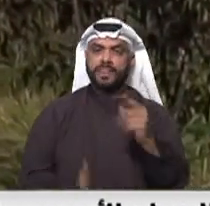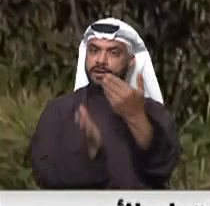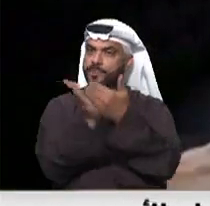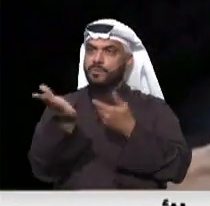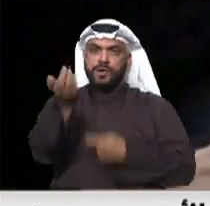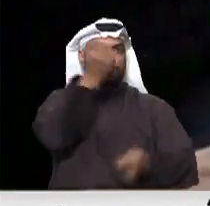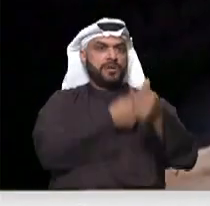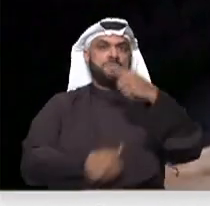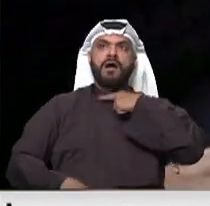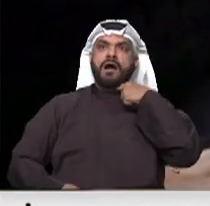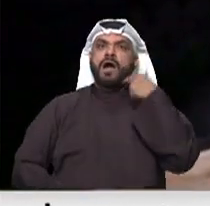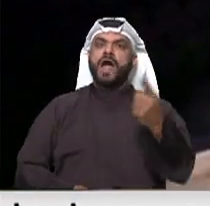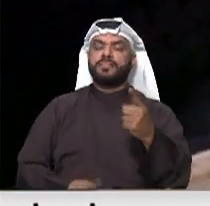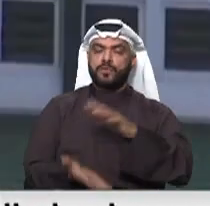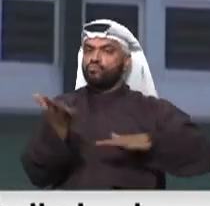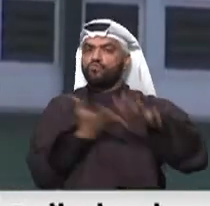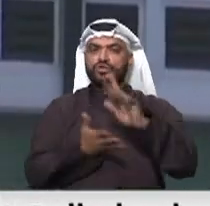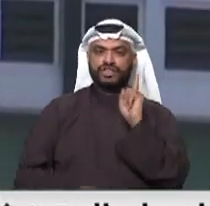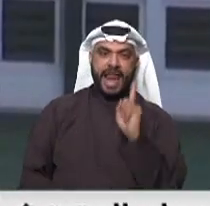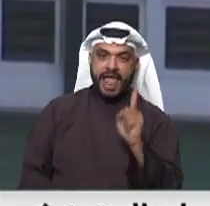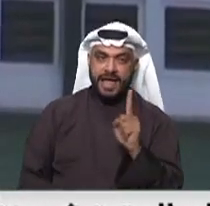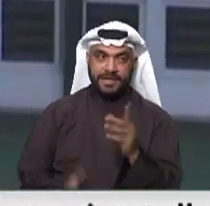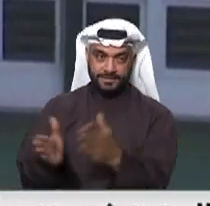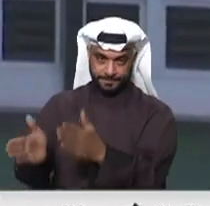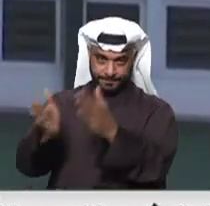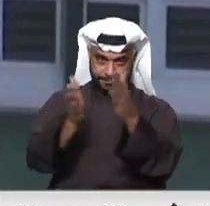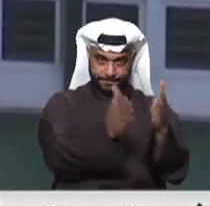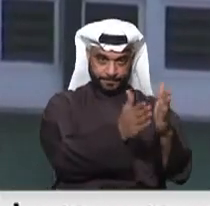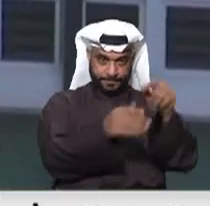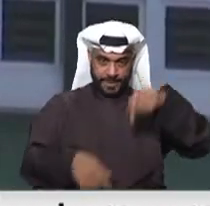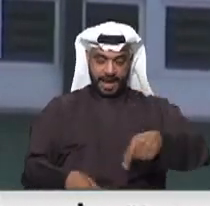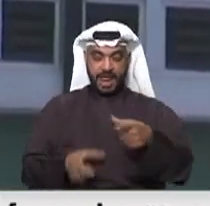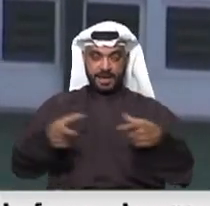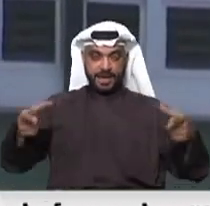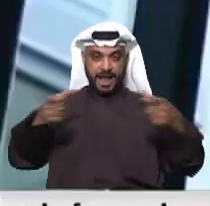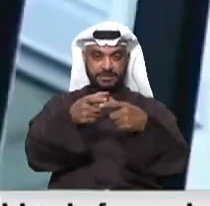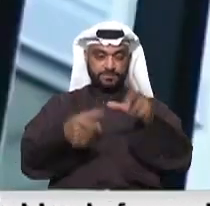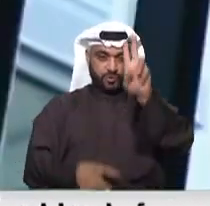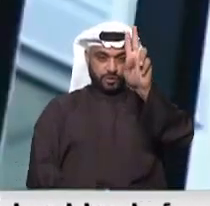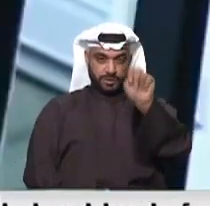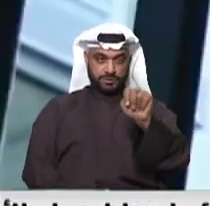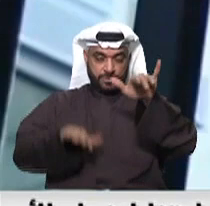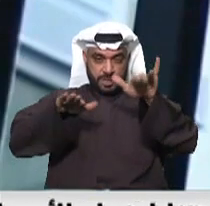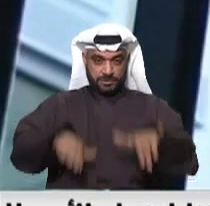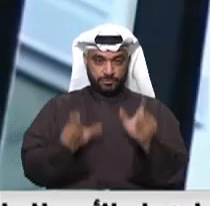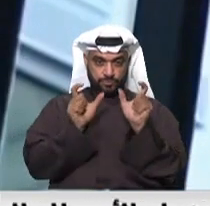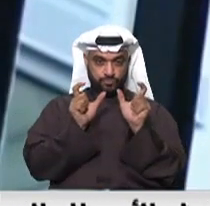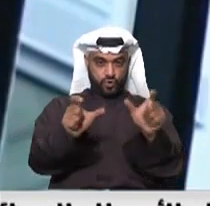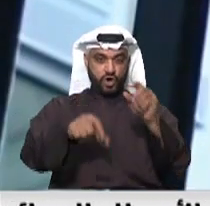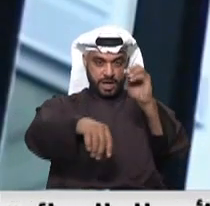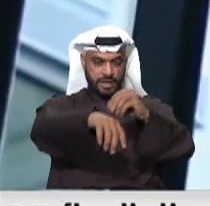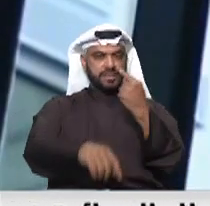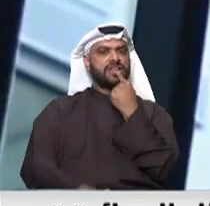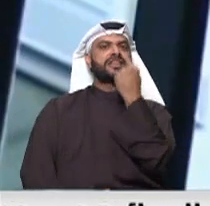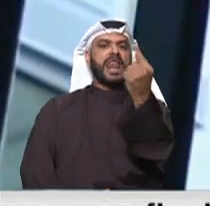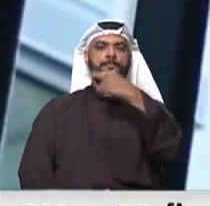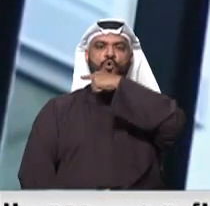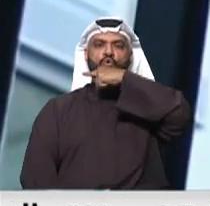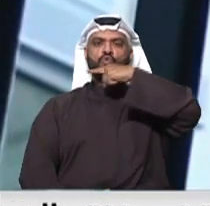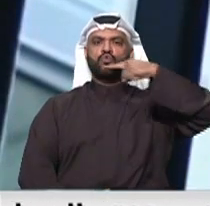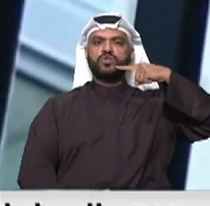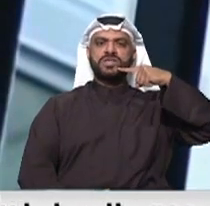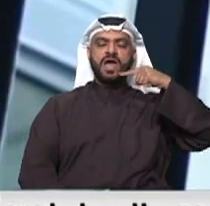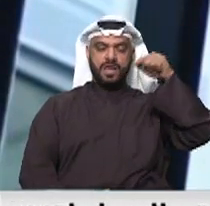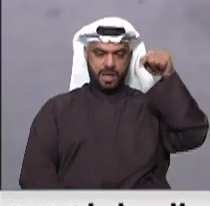والإنساني في العالم أجمع. وفي جلسة طارئة لمجلس الأمن الدولي عقدت بناء على طلب من روسيا، أثار